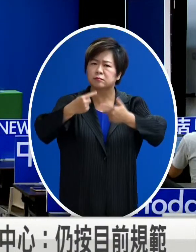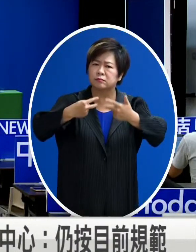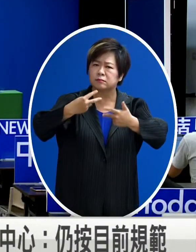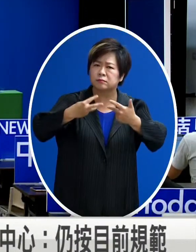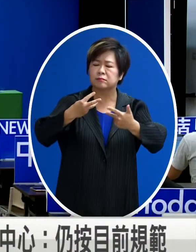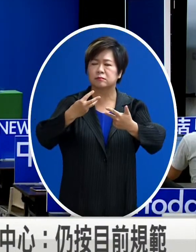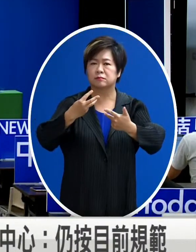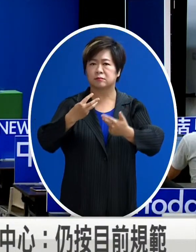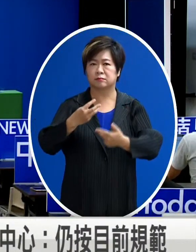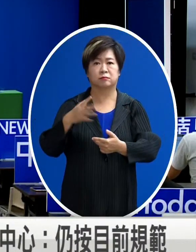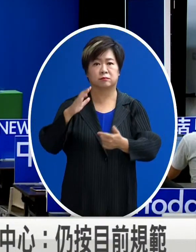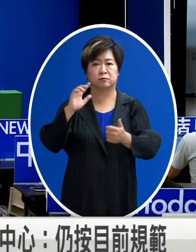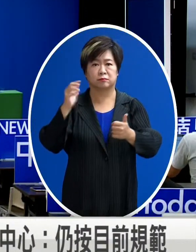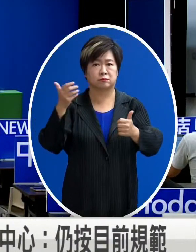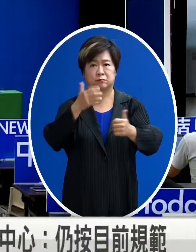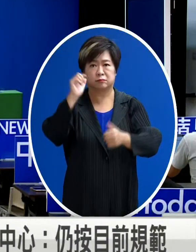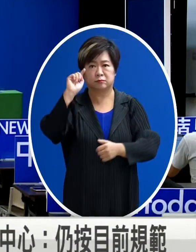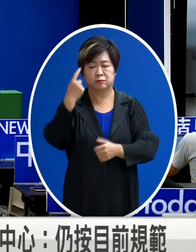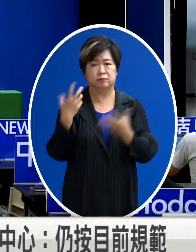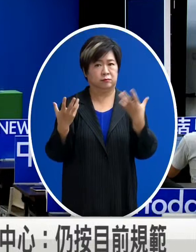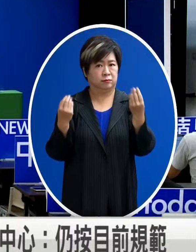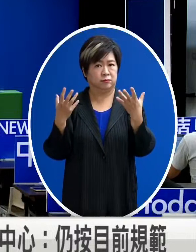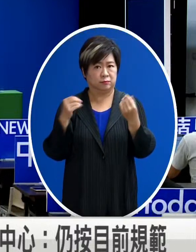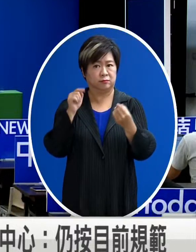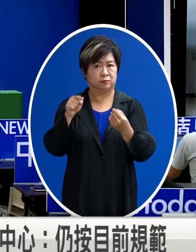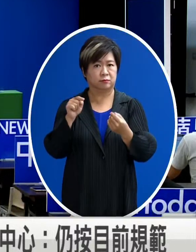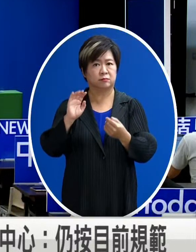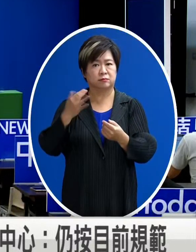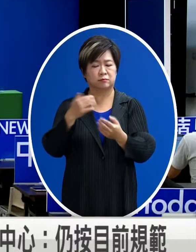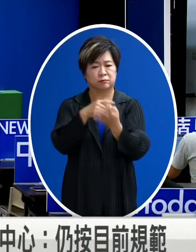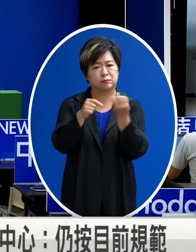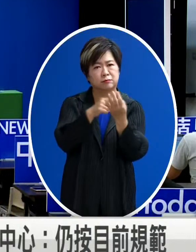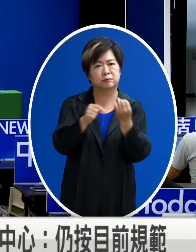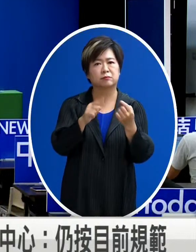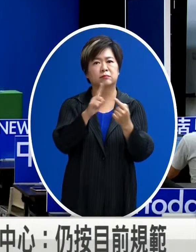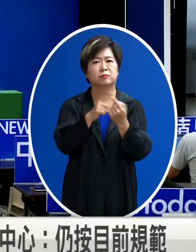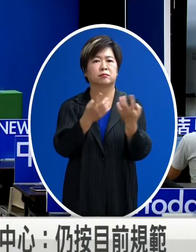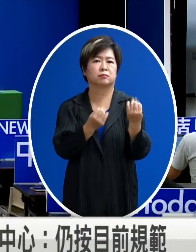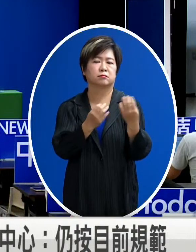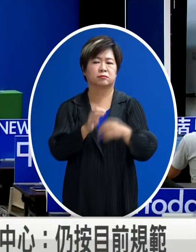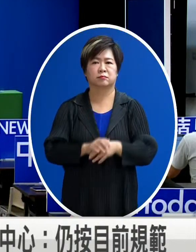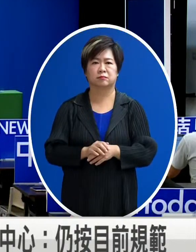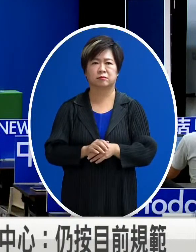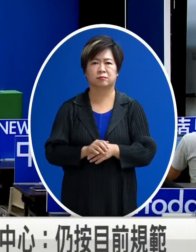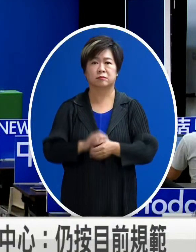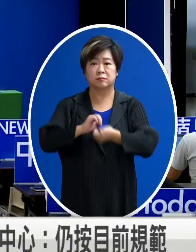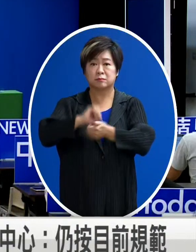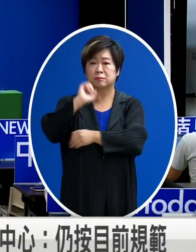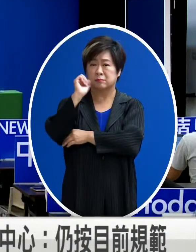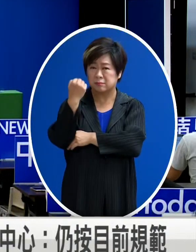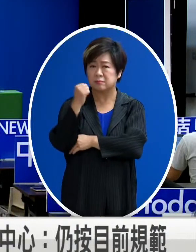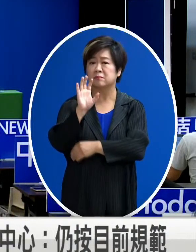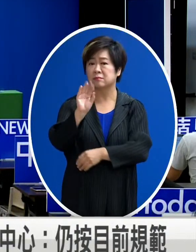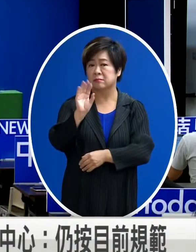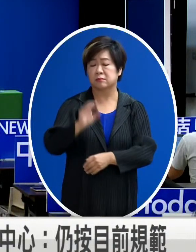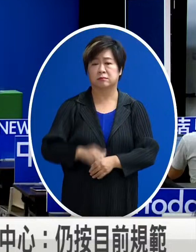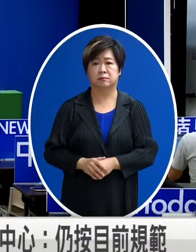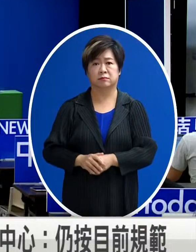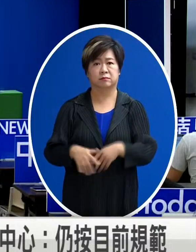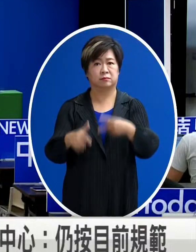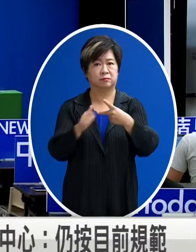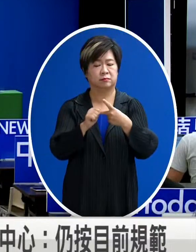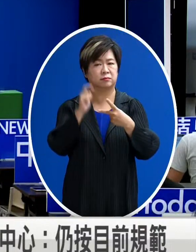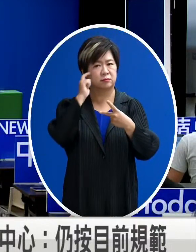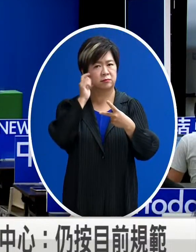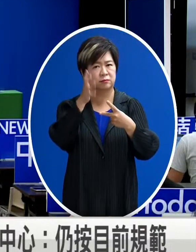感染源，还是几周之内不明感染源在几例之内？有没有更明确的定义？第二个问题，有专